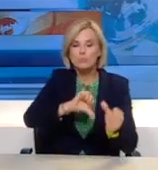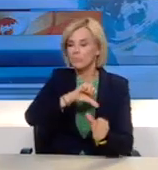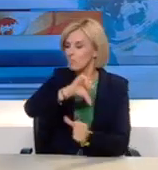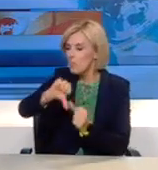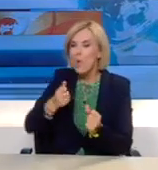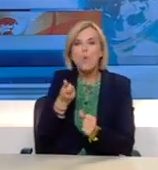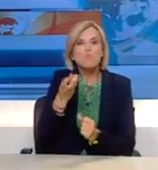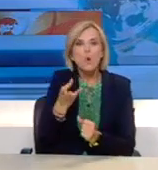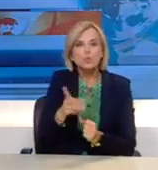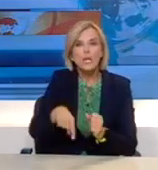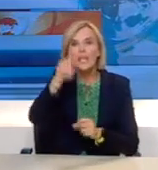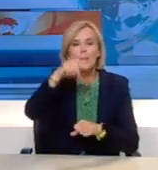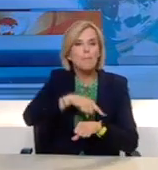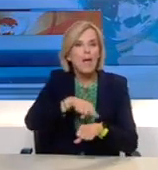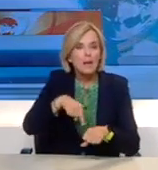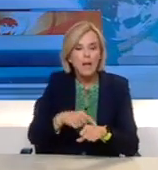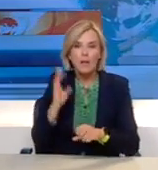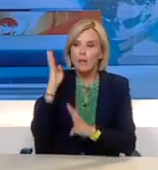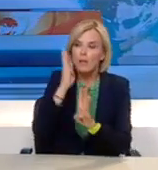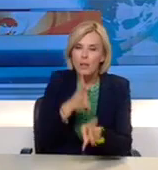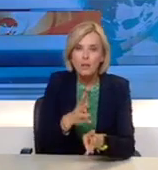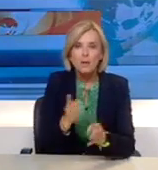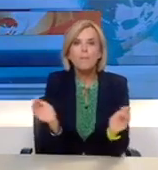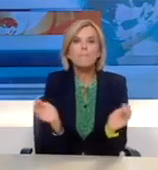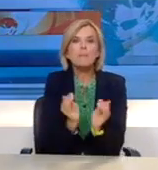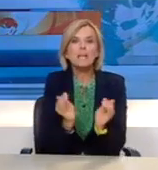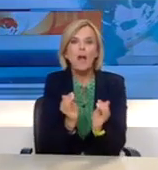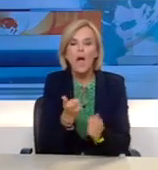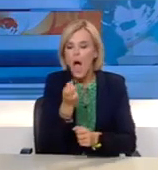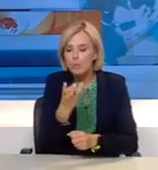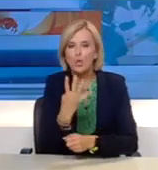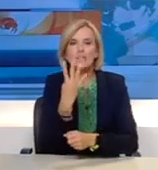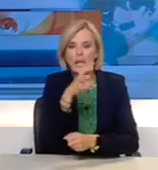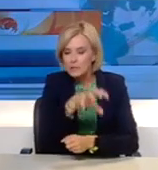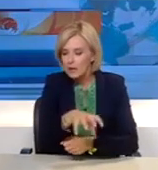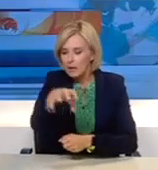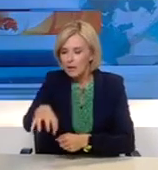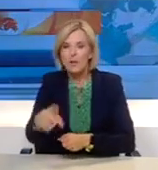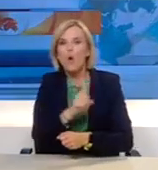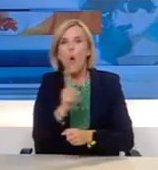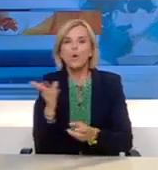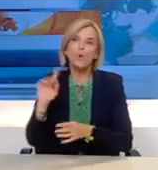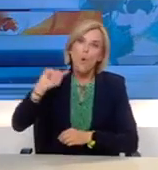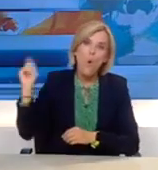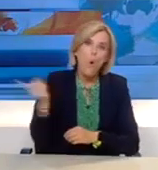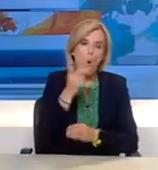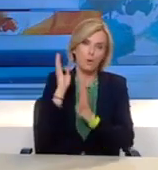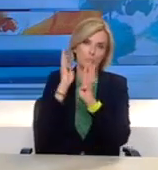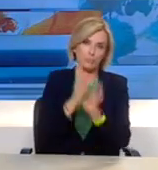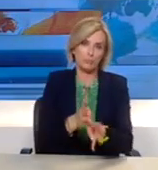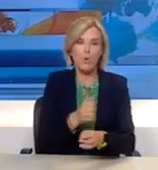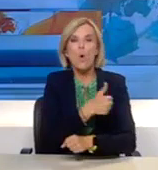της διάρκειας του ημερήσιου ωραρίου και δημιουργία μικρότερων τμήματων, καθώς και τον περιορισμό των παρόντων ωφελουμένων στο 50%